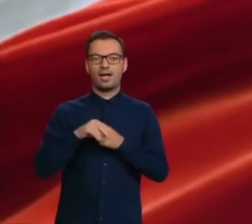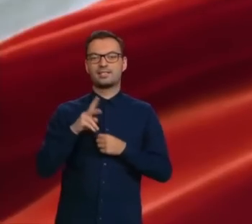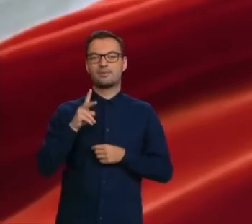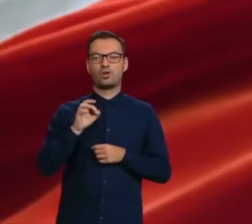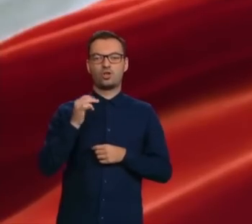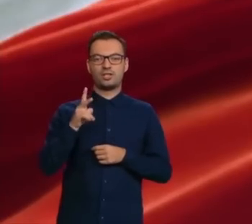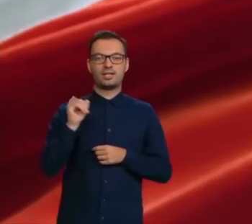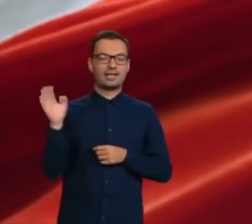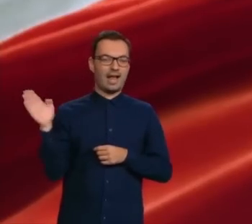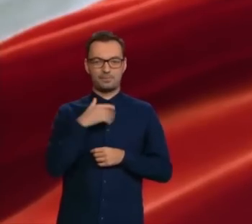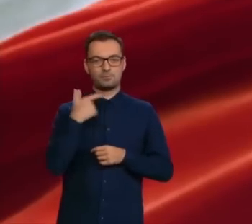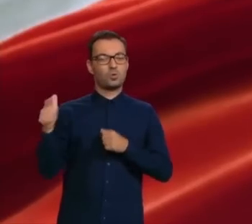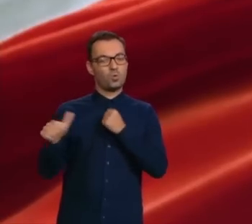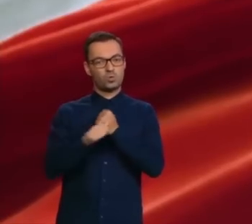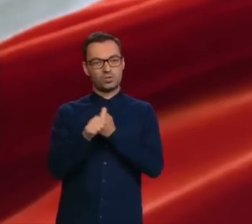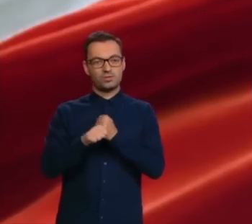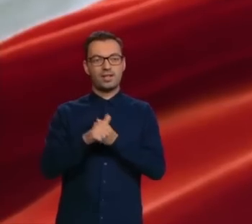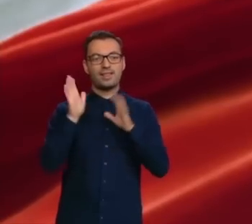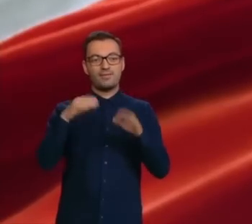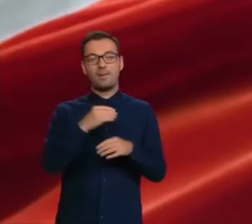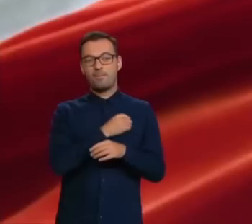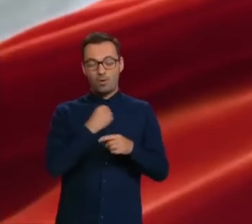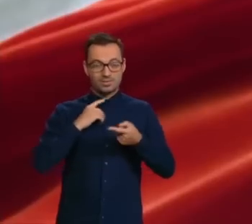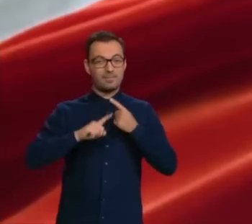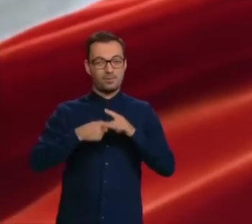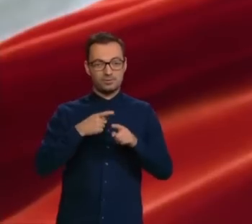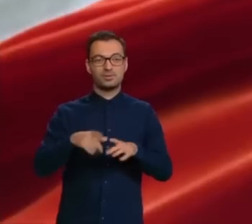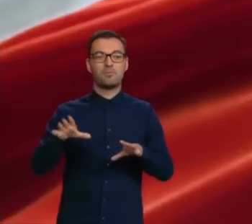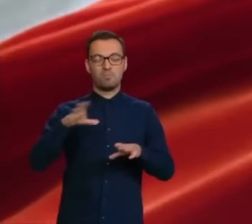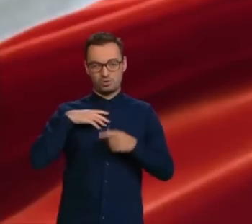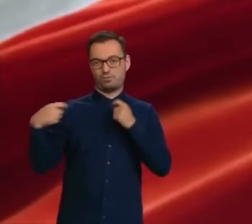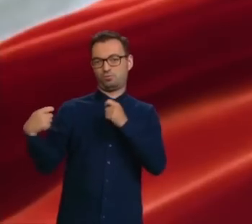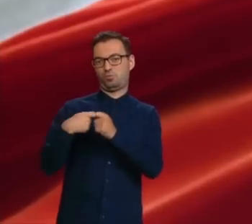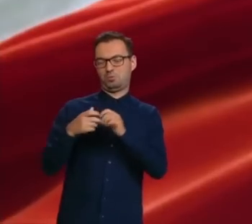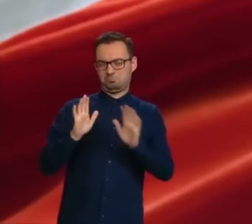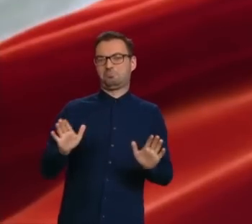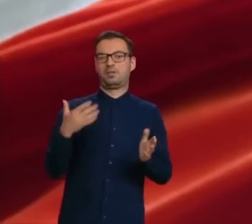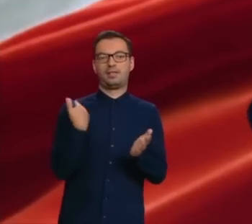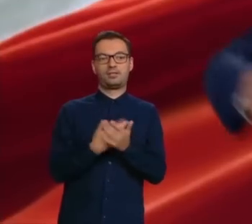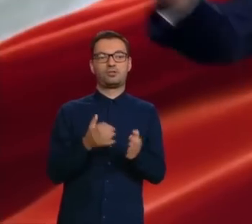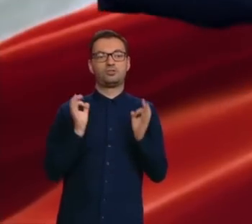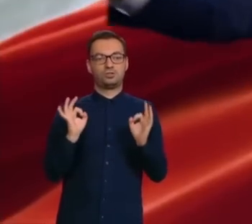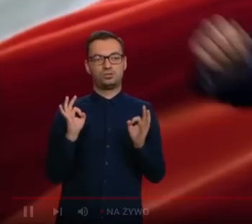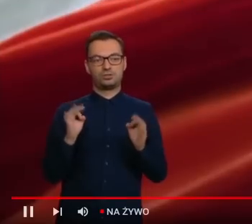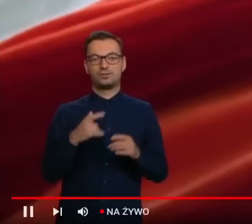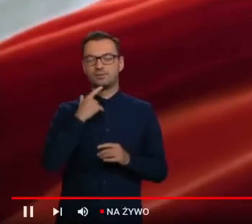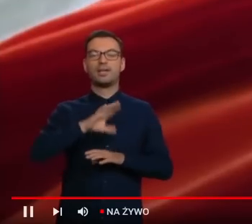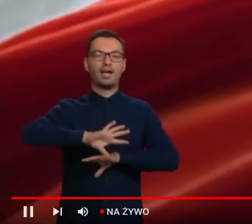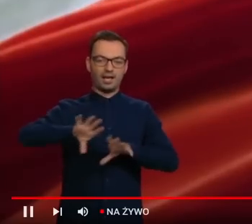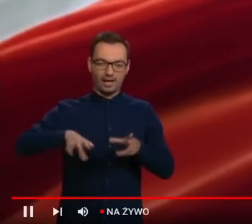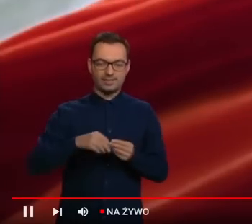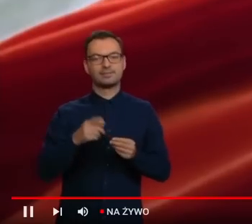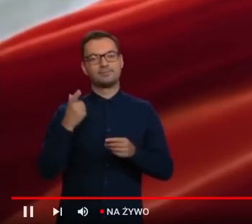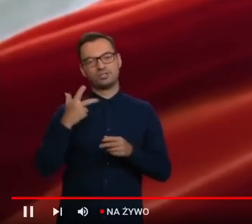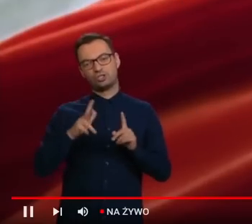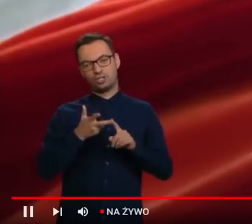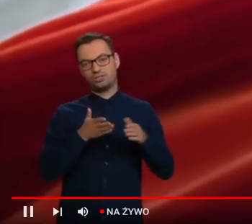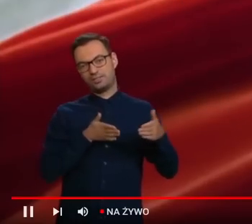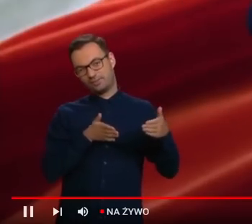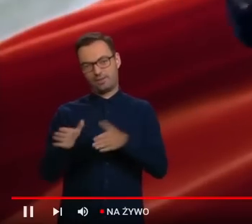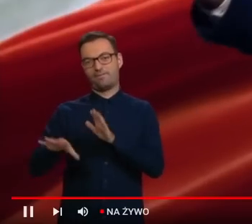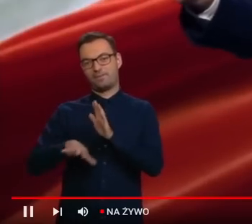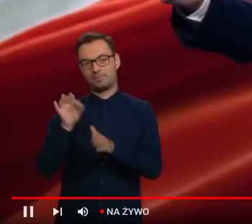Kosiniakiem-Kamyszem pokazaliśmy, że nawet w polskiej polityce współpraca jest możliwa. Dlatego dziś mówimy, chodźcie z nami trzecią drogą. Trzecia